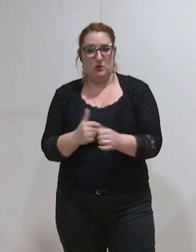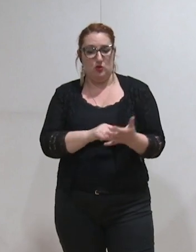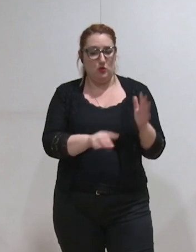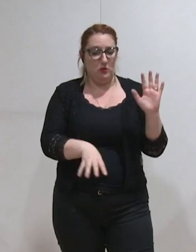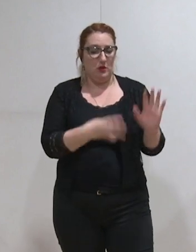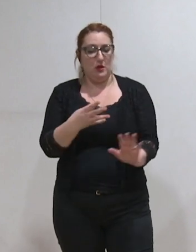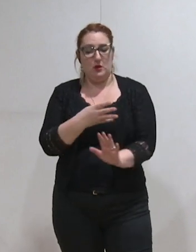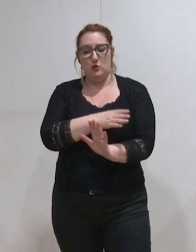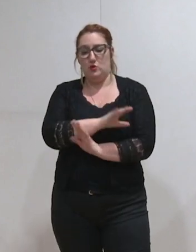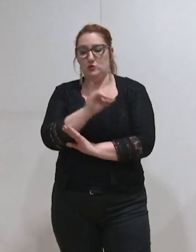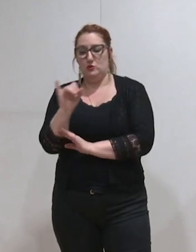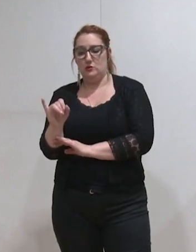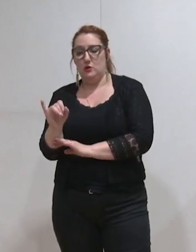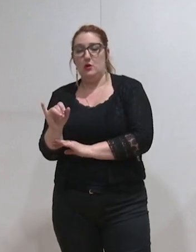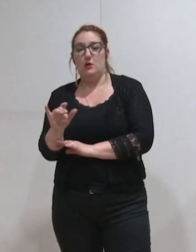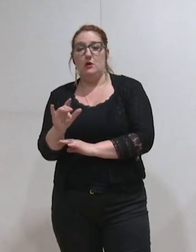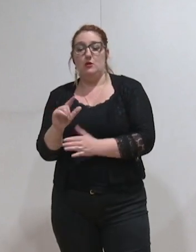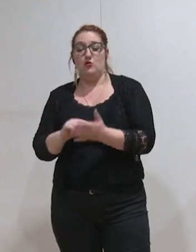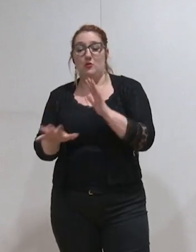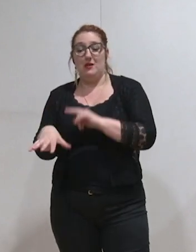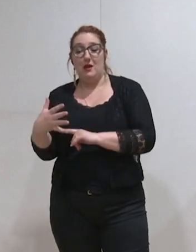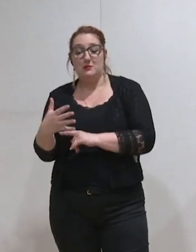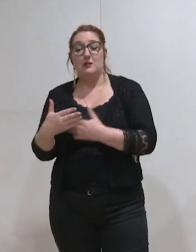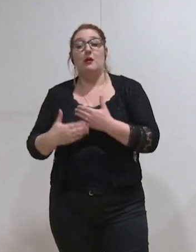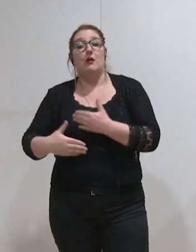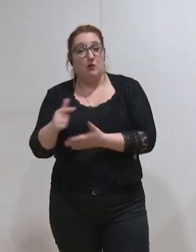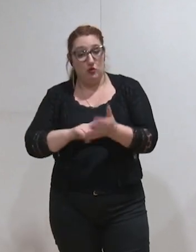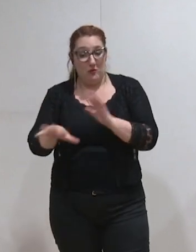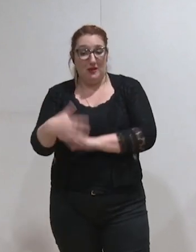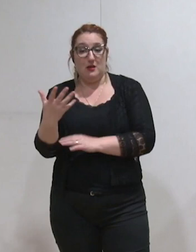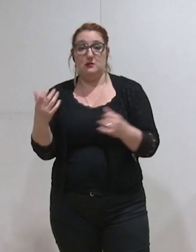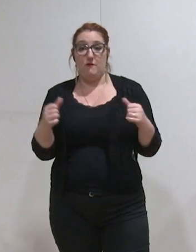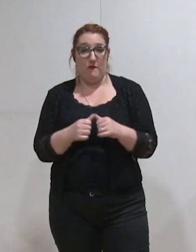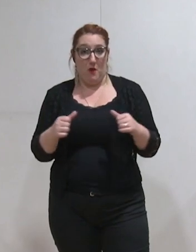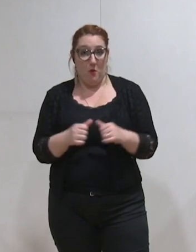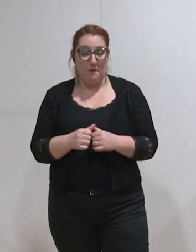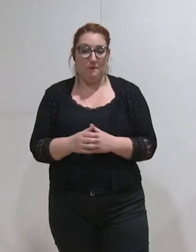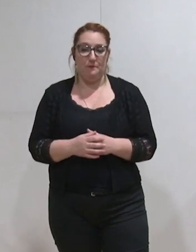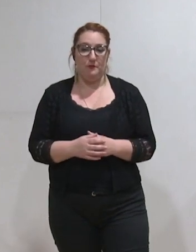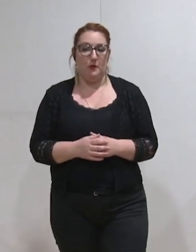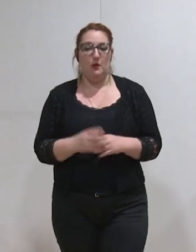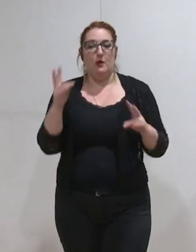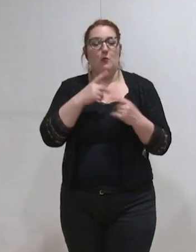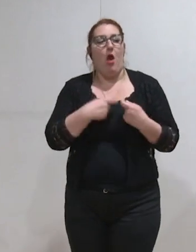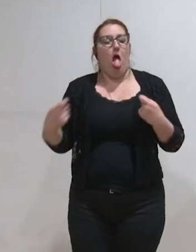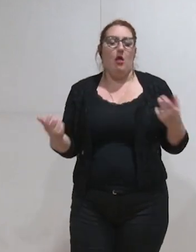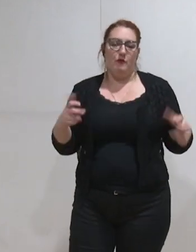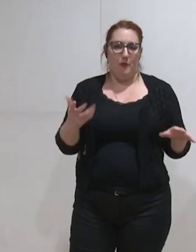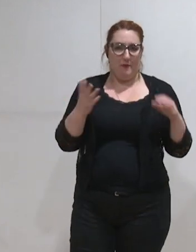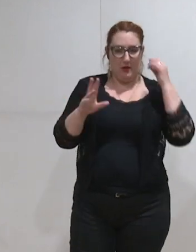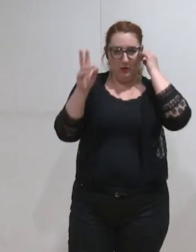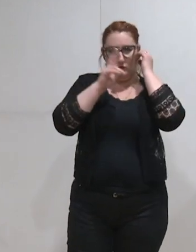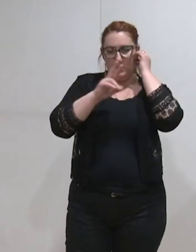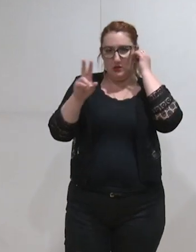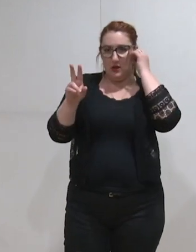2014 projet de réaliser en 2015 d'une manière générale c'est aussi un sujet qu'on a vu je veux pas trop prolonger mais c'est aussi une question